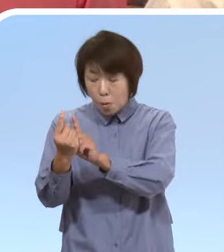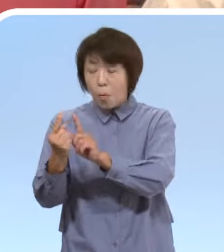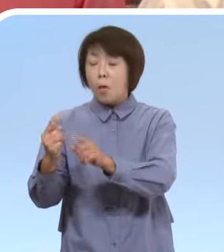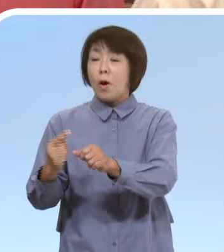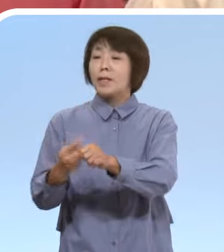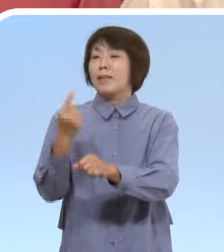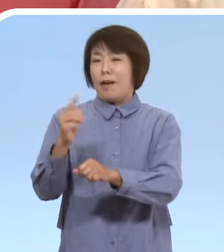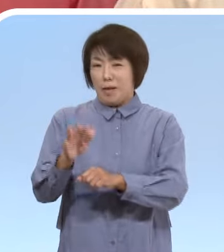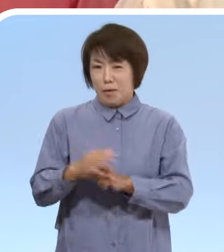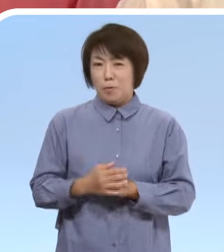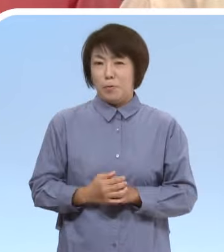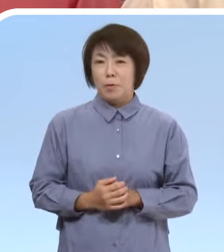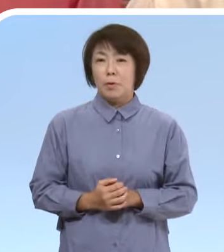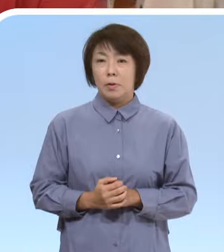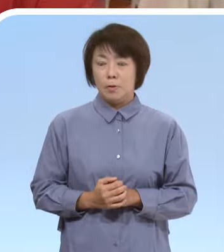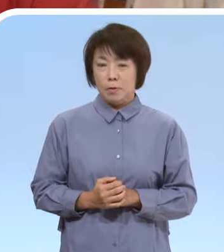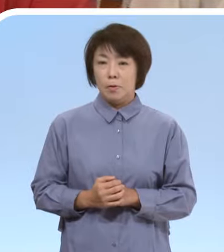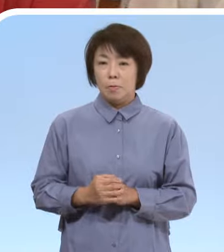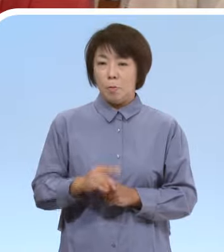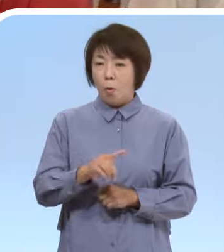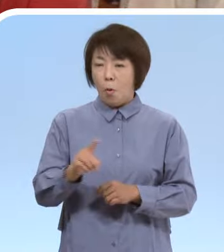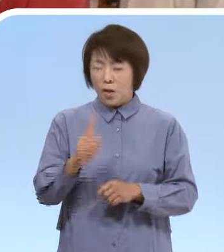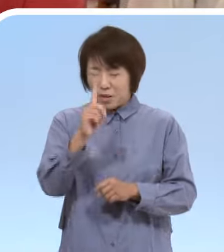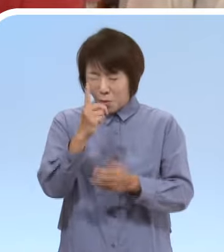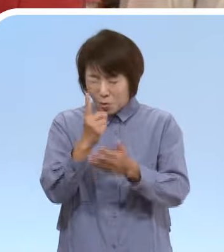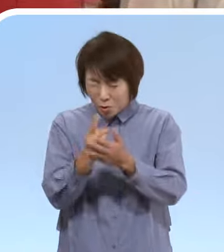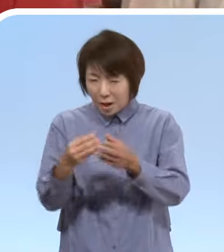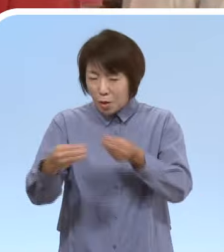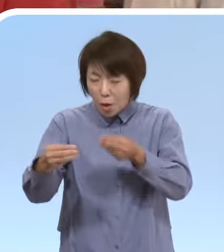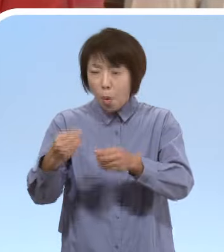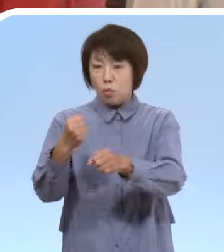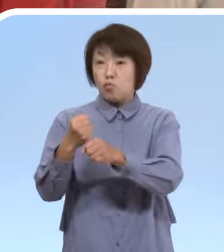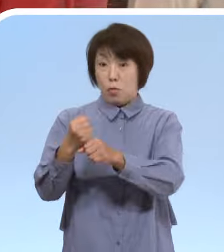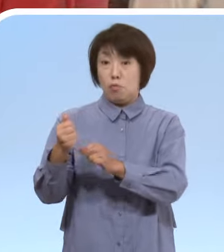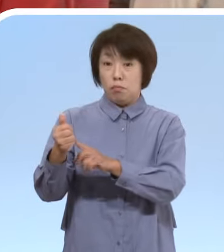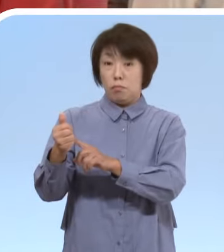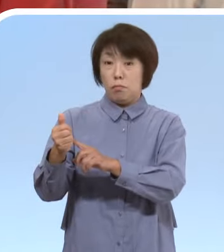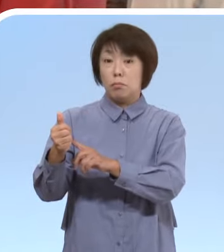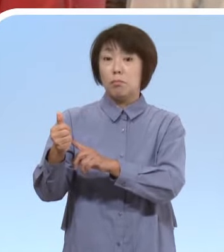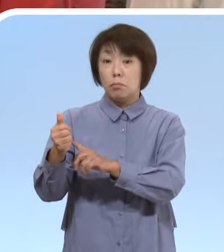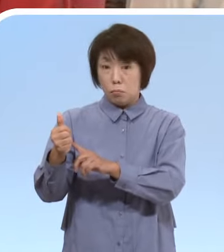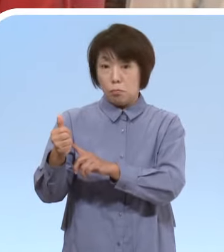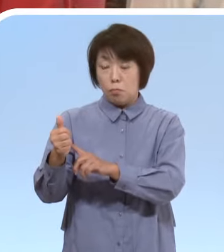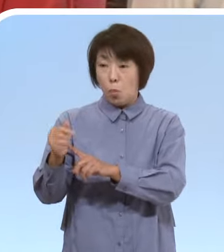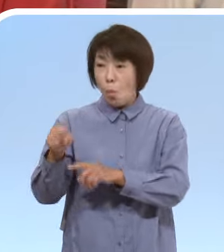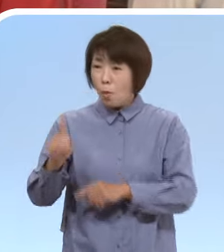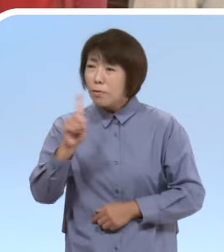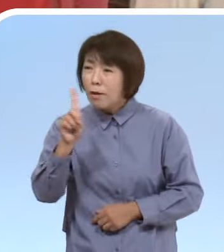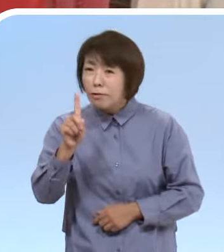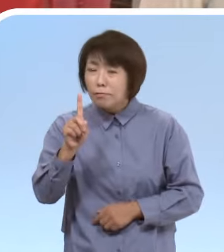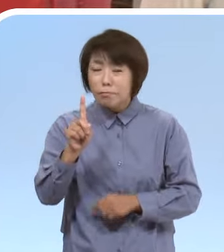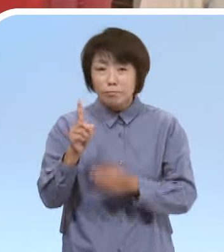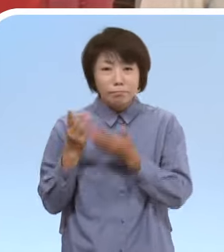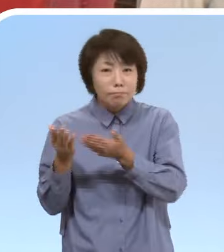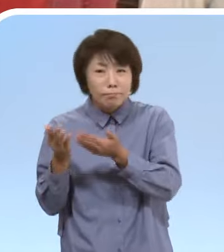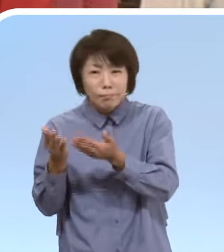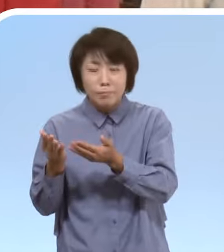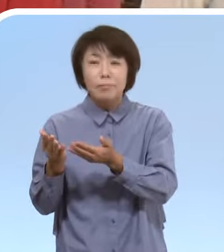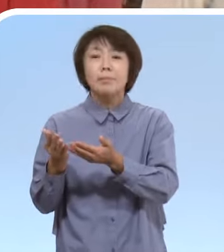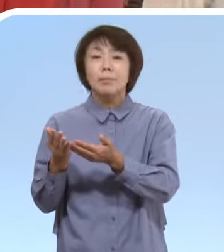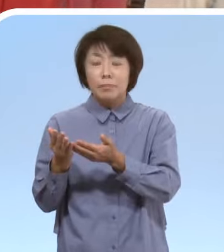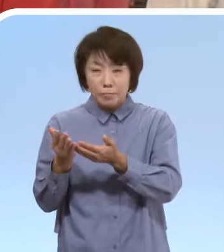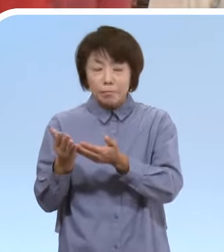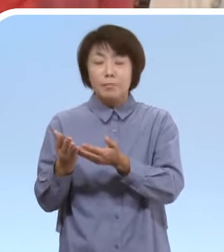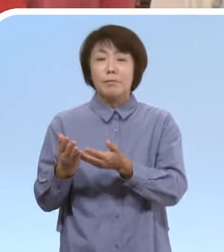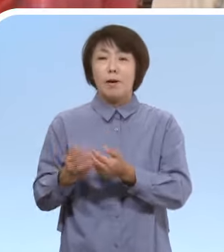が最初のきっかけでした。一点物の生地とかで作ってる人で、一点物の生地って何よってな